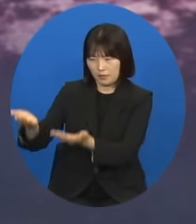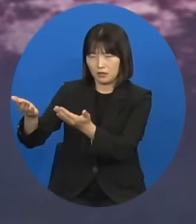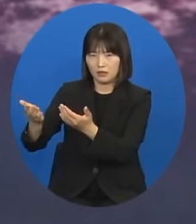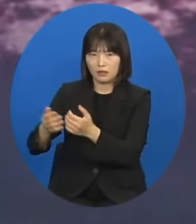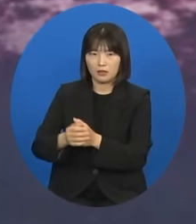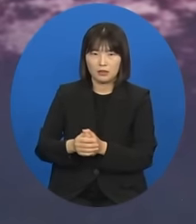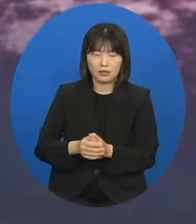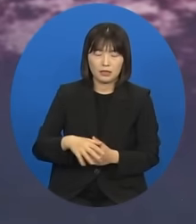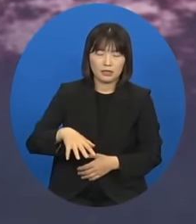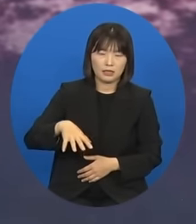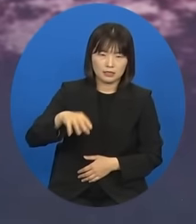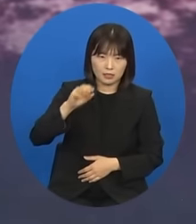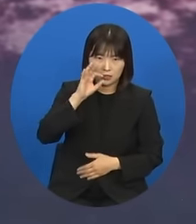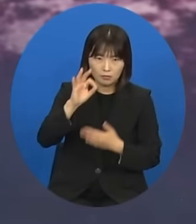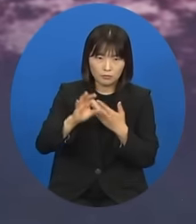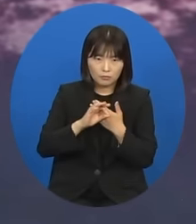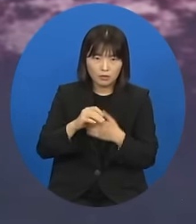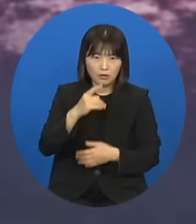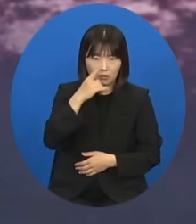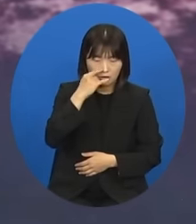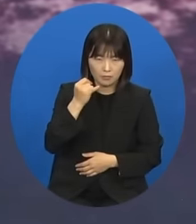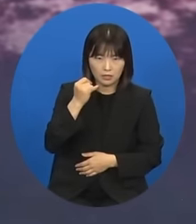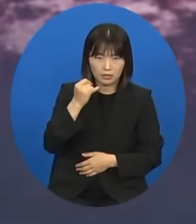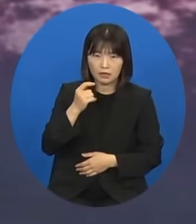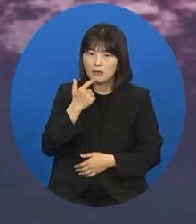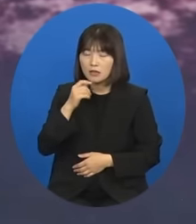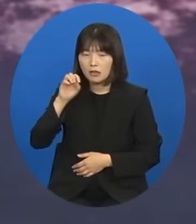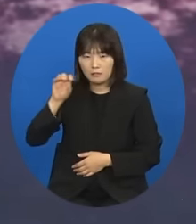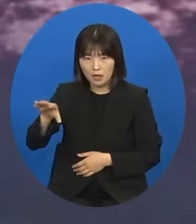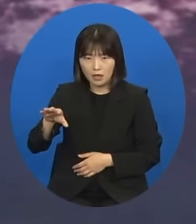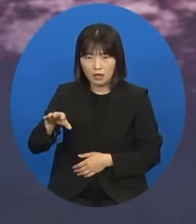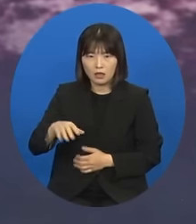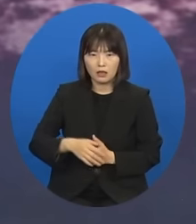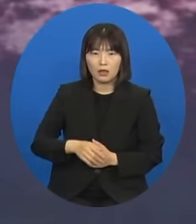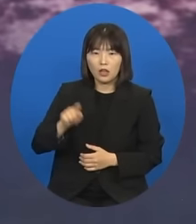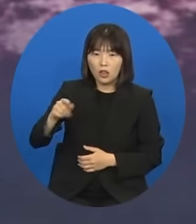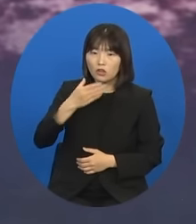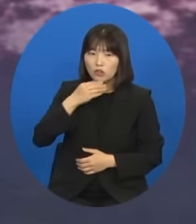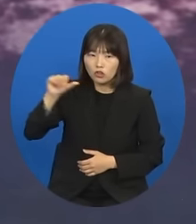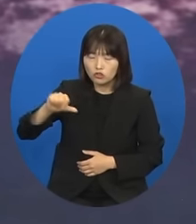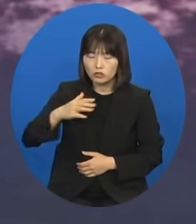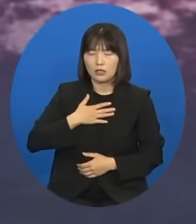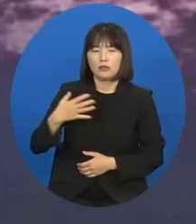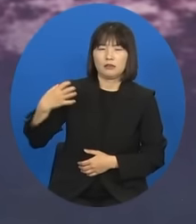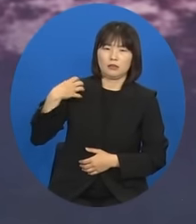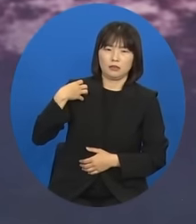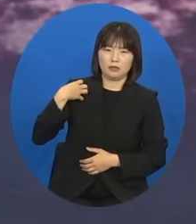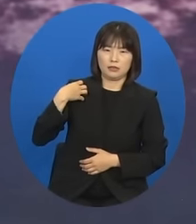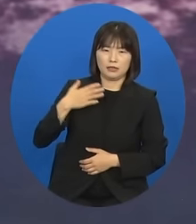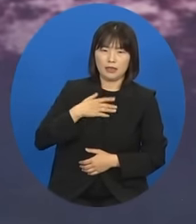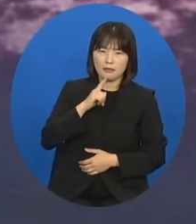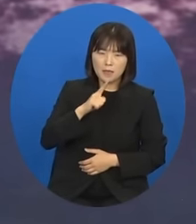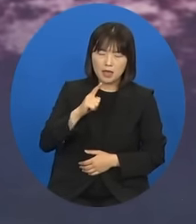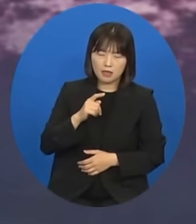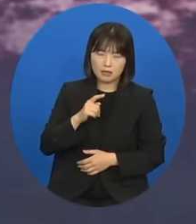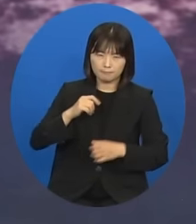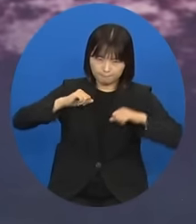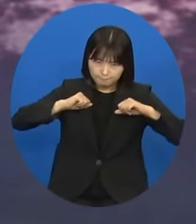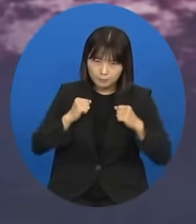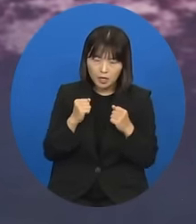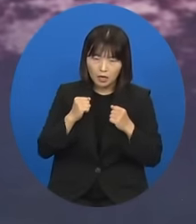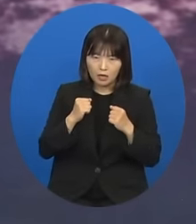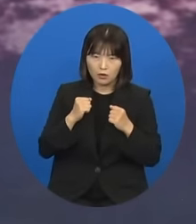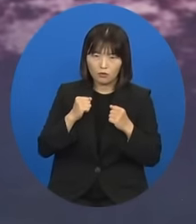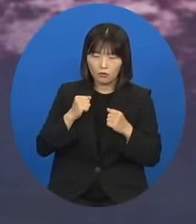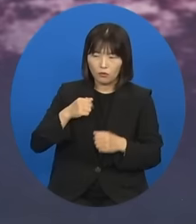창세기 27장 13절에 어머니가 그에게이 내 아들아 너의 저주는 게를 리리니 내 말만 따르고